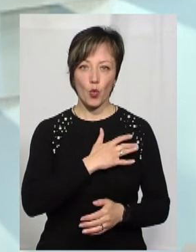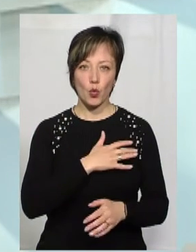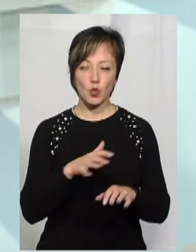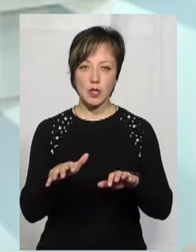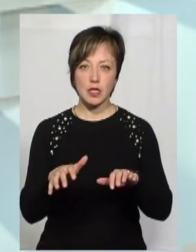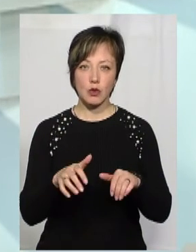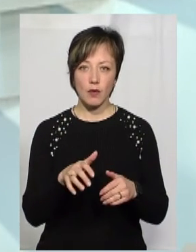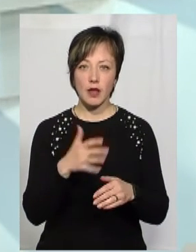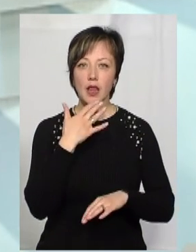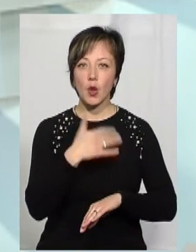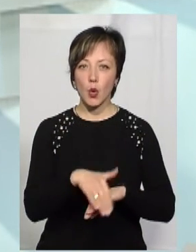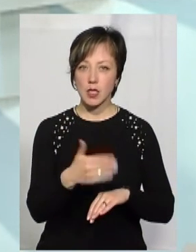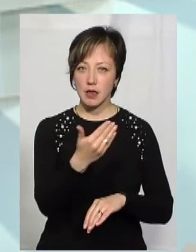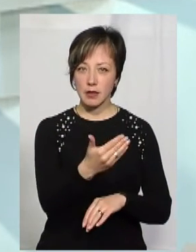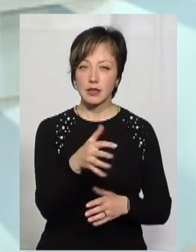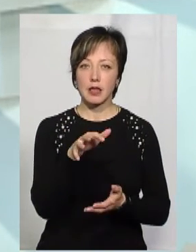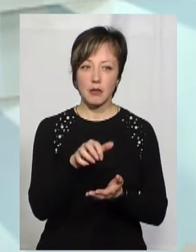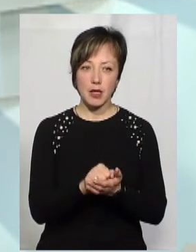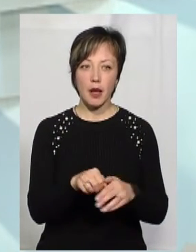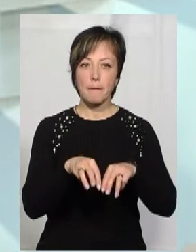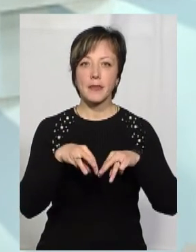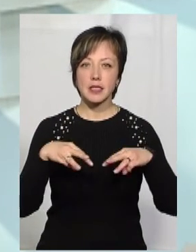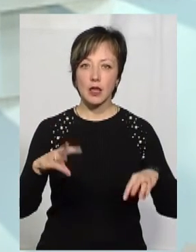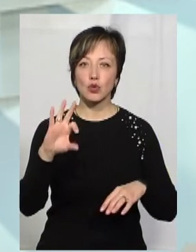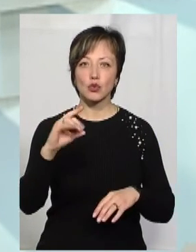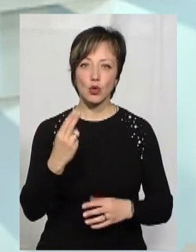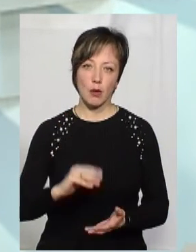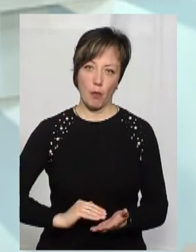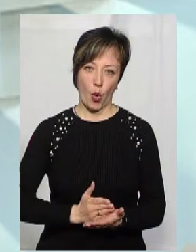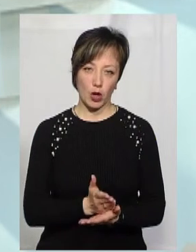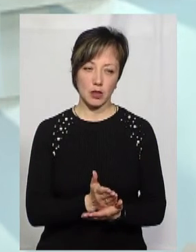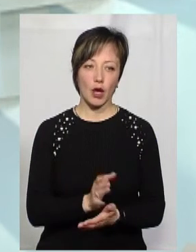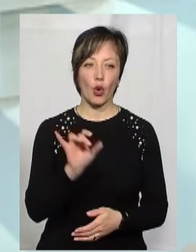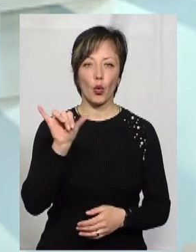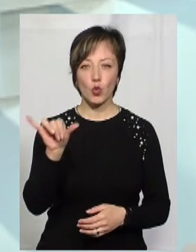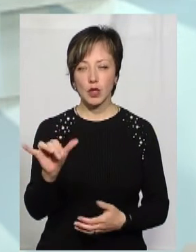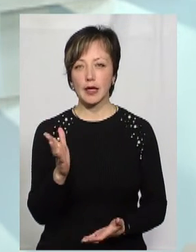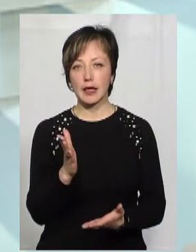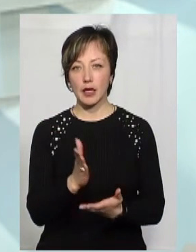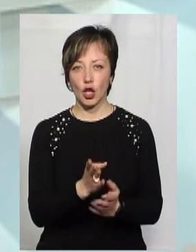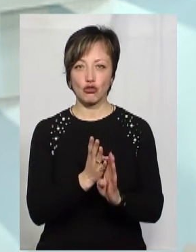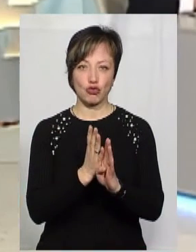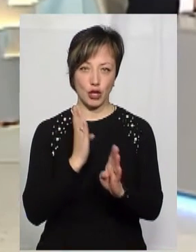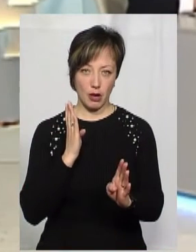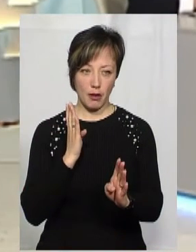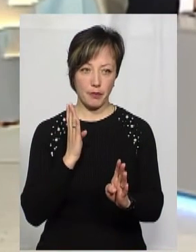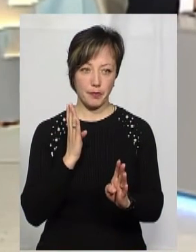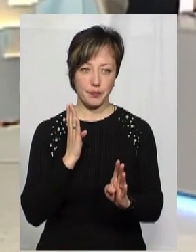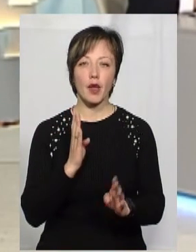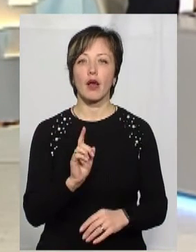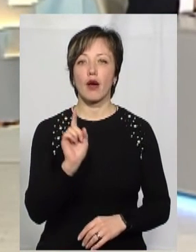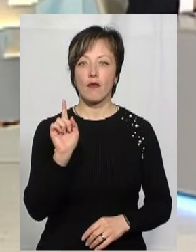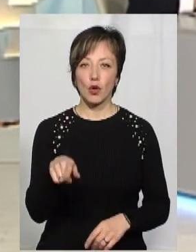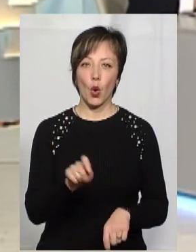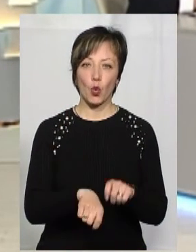усиновленням іноземцями. Це займається Міністерство соціальної політики. Угу. В них там є черга,